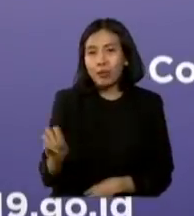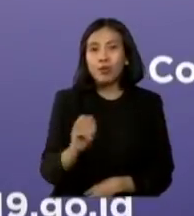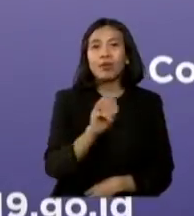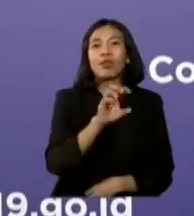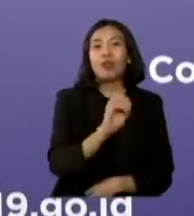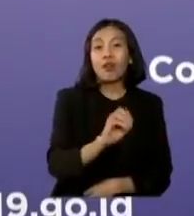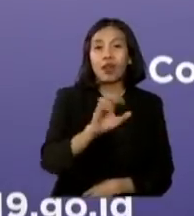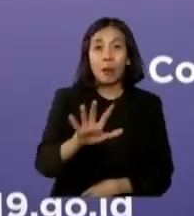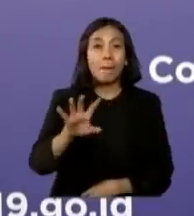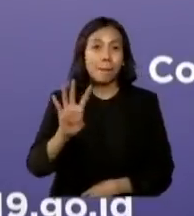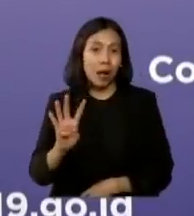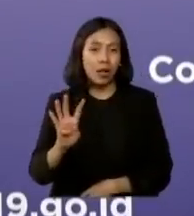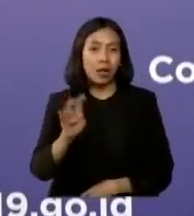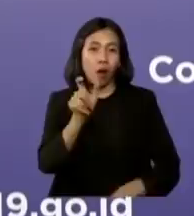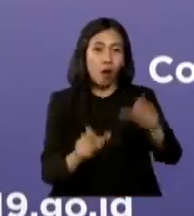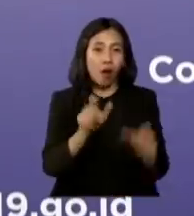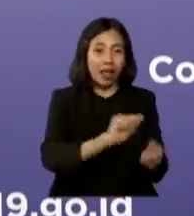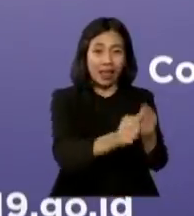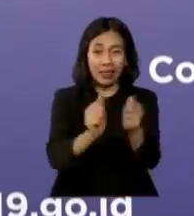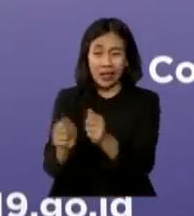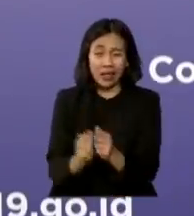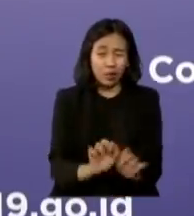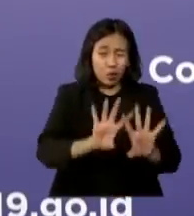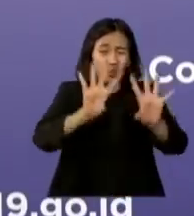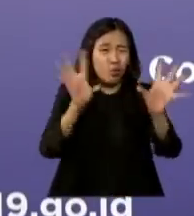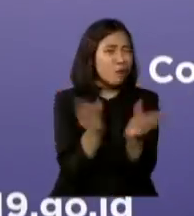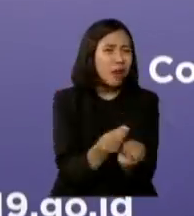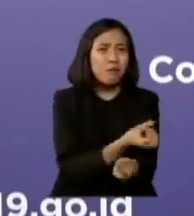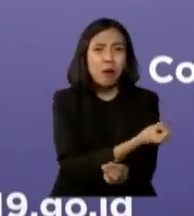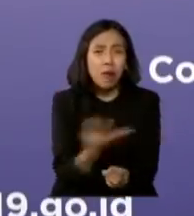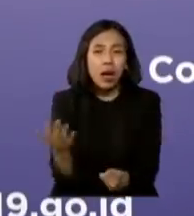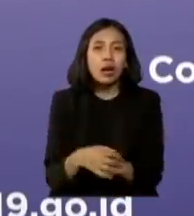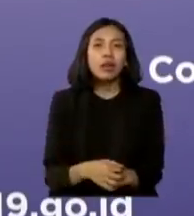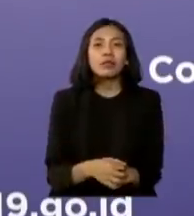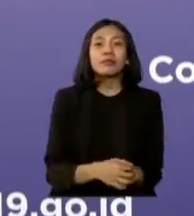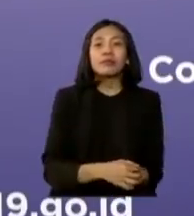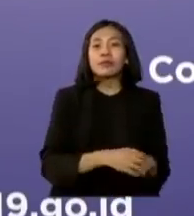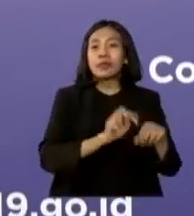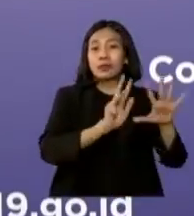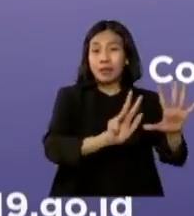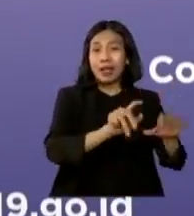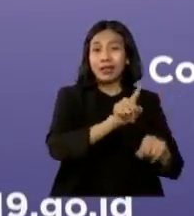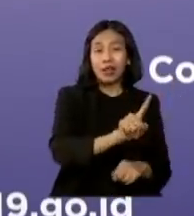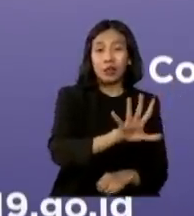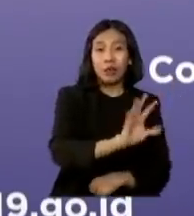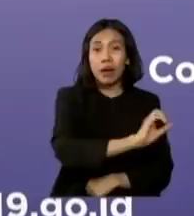spesimen sehingga total yang telah kami periksa sama dengan saat ini adalah 915